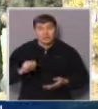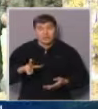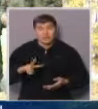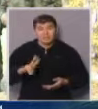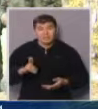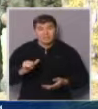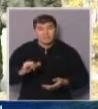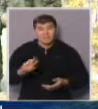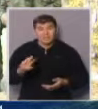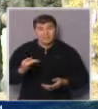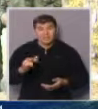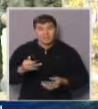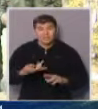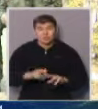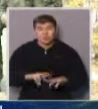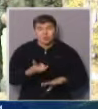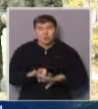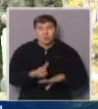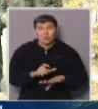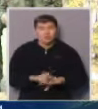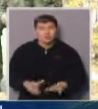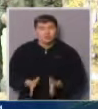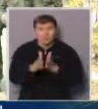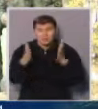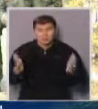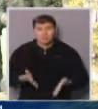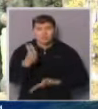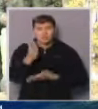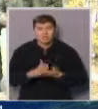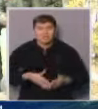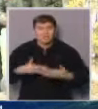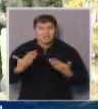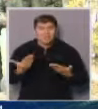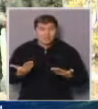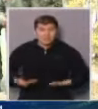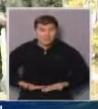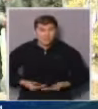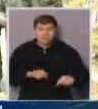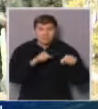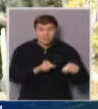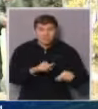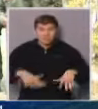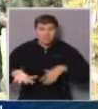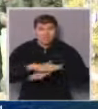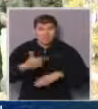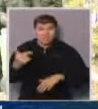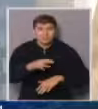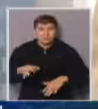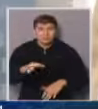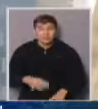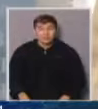Иванович очень большую часть своей жизни посвятил органам гражданской защиты именно Атырауской